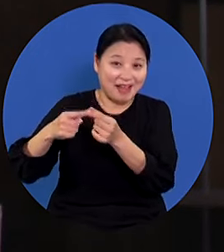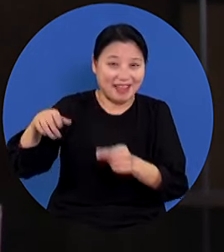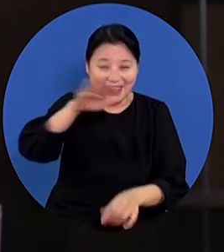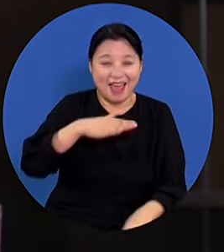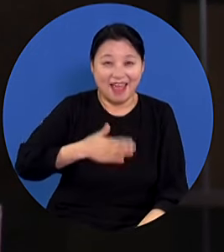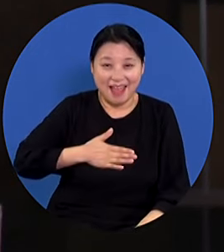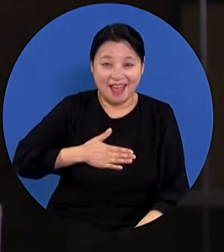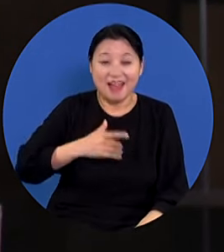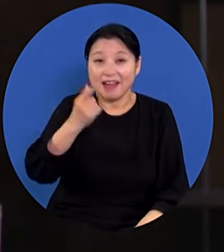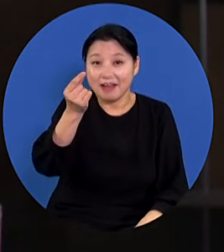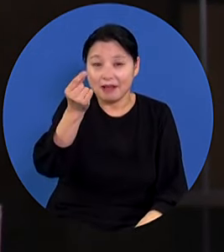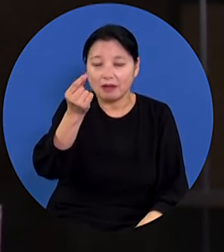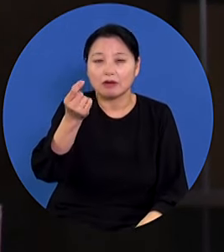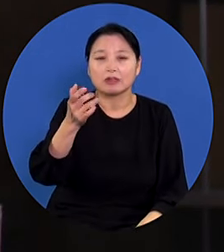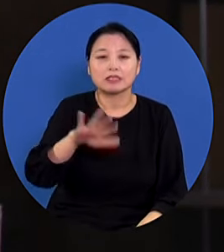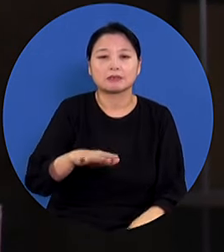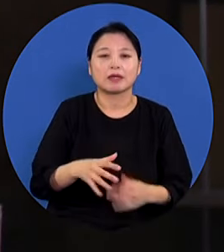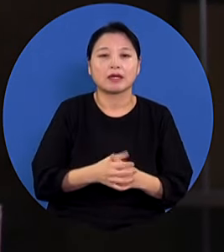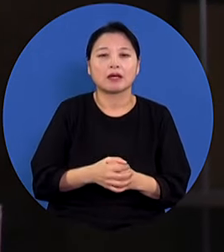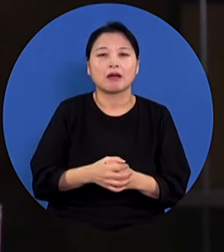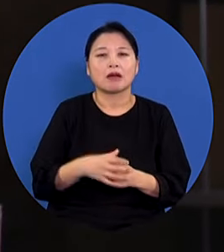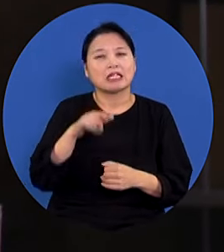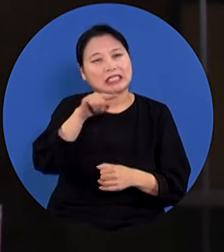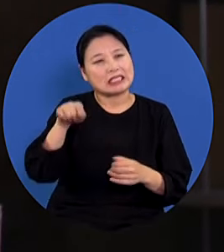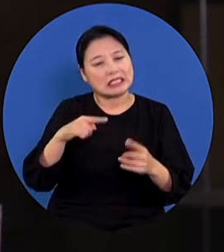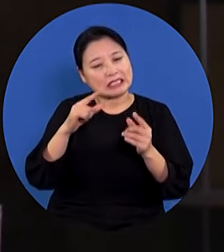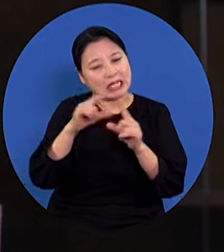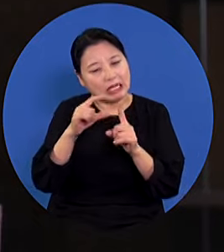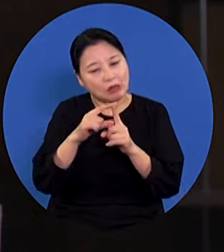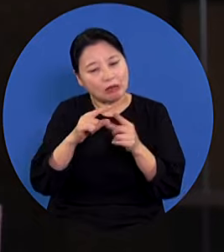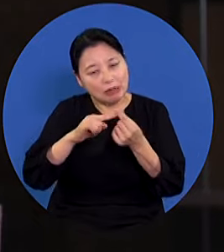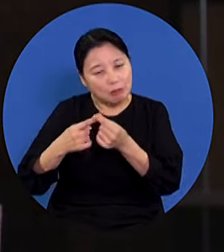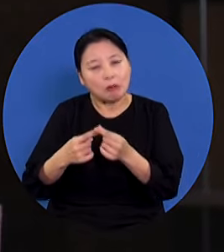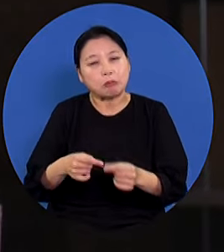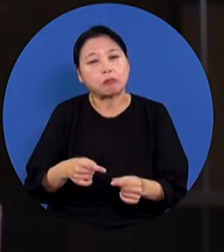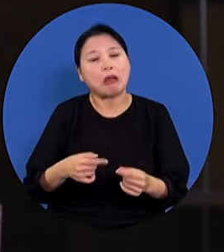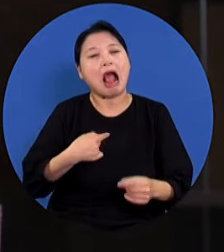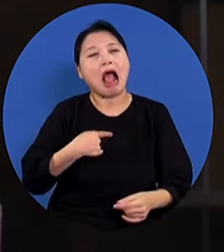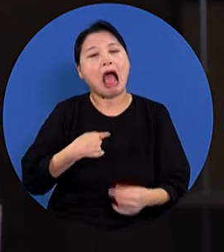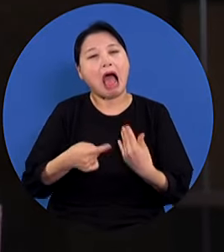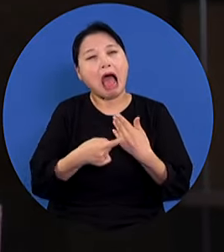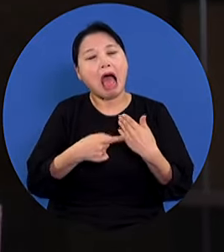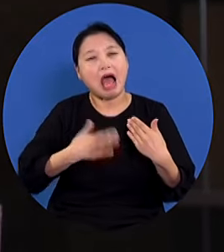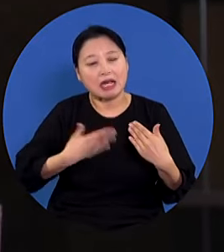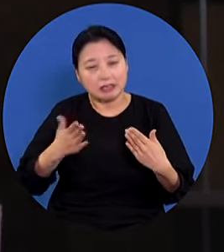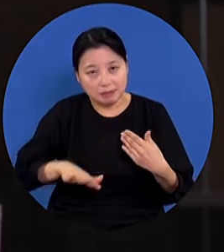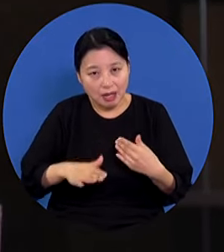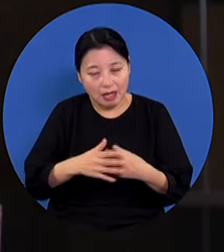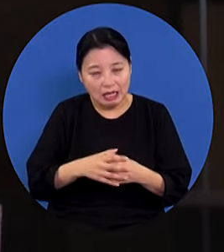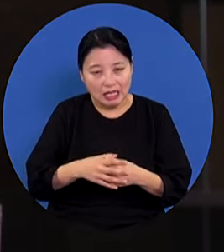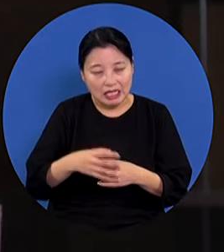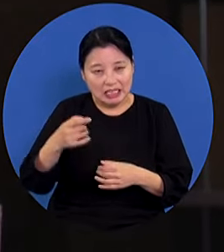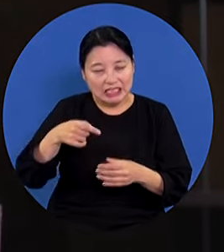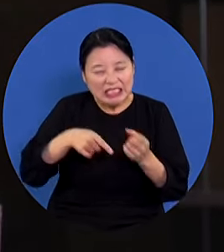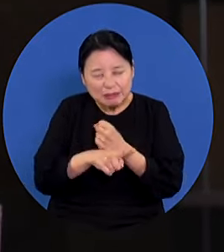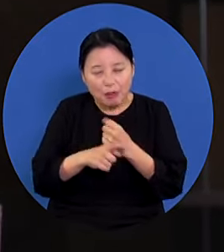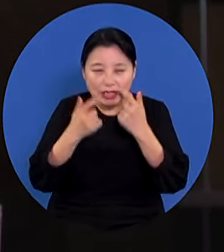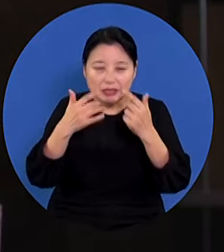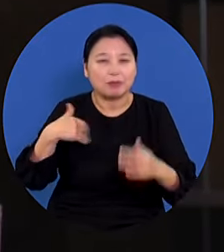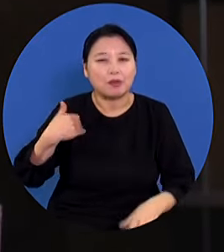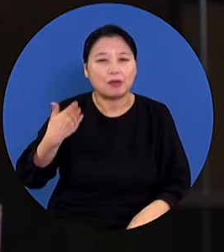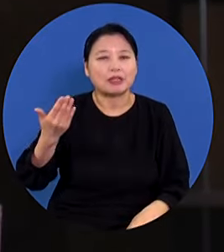표현해드렸죠. 그런데 우리 다 사실 잘 모르고 있었던 것 같습니다. 진짜 실패는 성공의 어머니입니다.